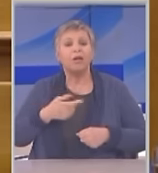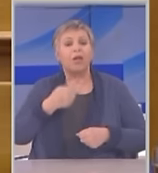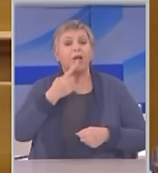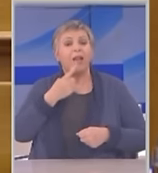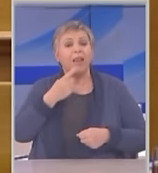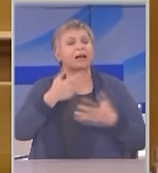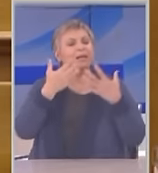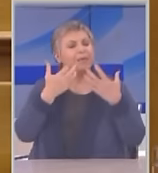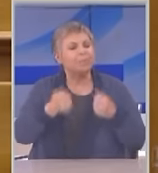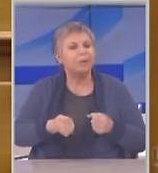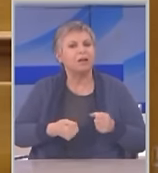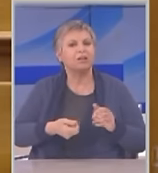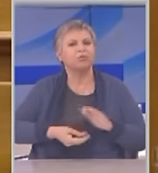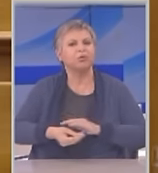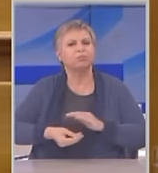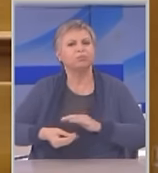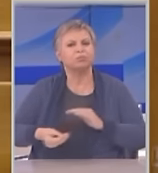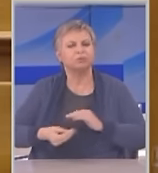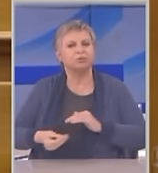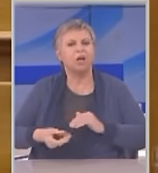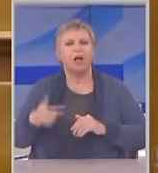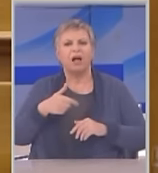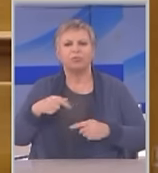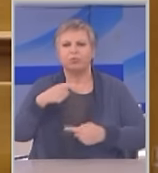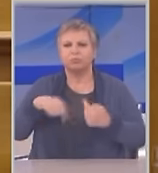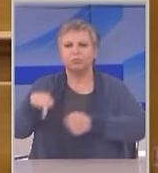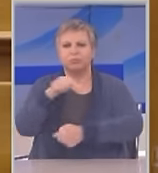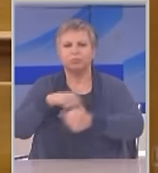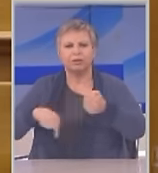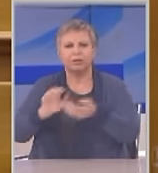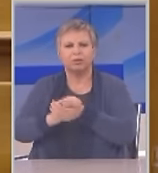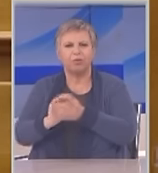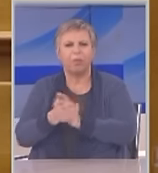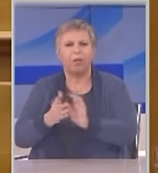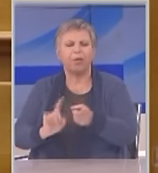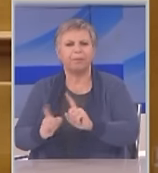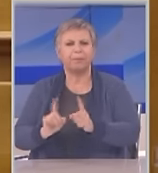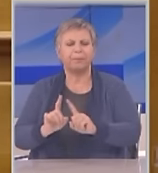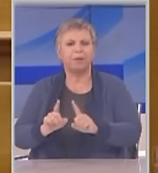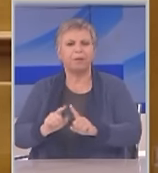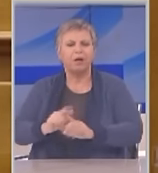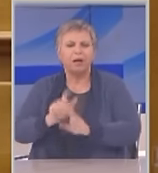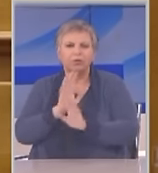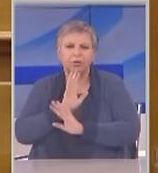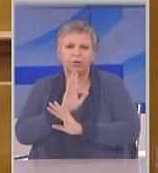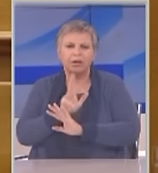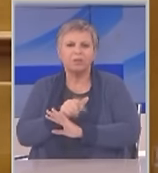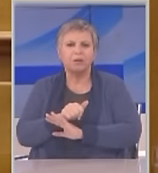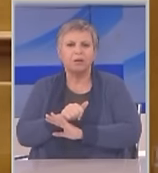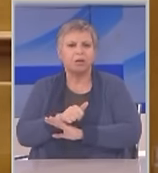και δημόσιο χρήμα που άλλαζε χέρια σε δευτερόλεπτα ήταν μέρος της καθημερινότητας, όχι μόνο στα